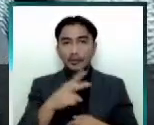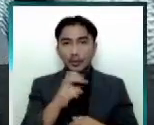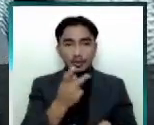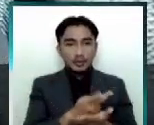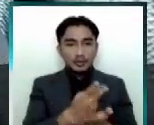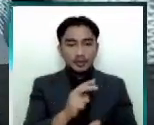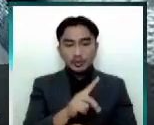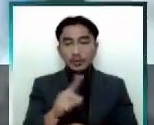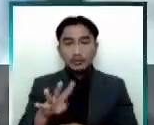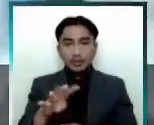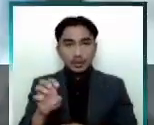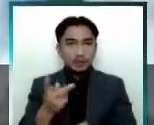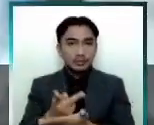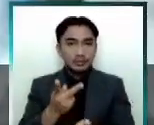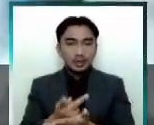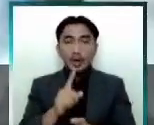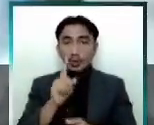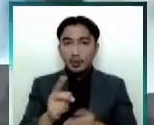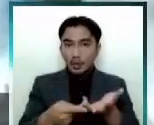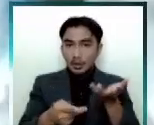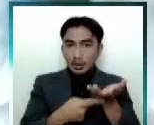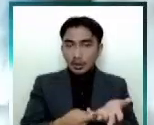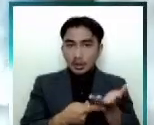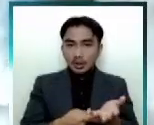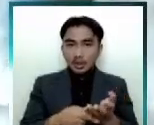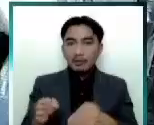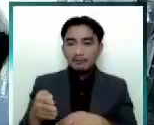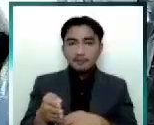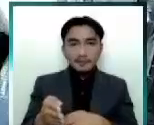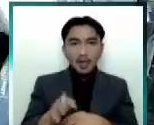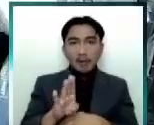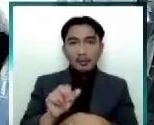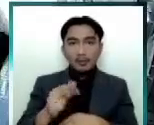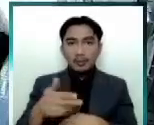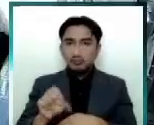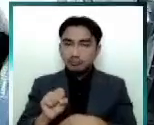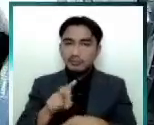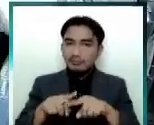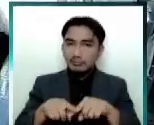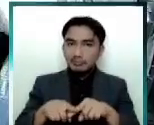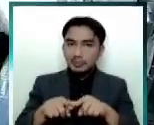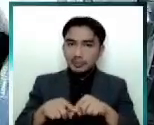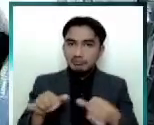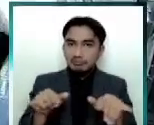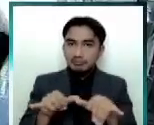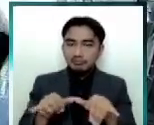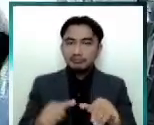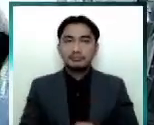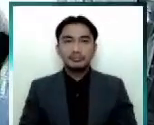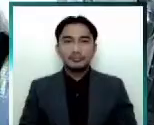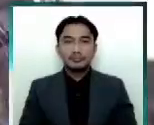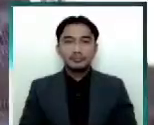pesos ang presyo ng kada kilo ng bangus, depende sa laki. Definitely any price movement po pagdating sa krudo,